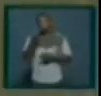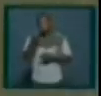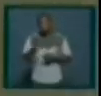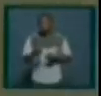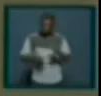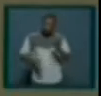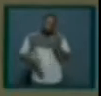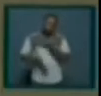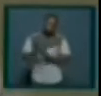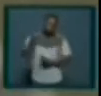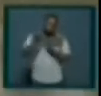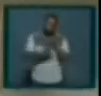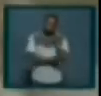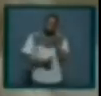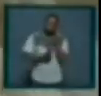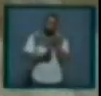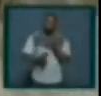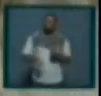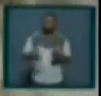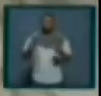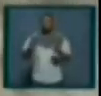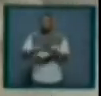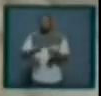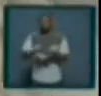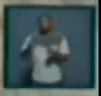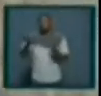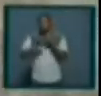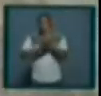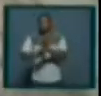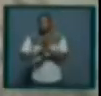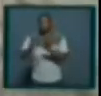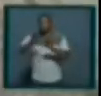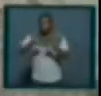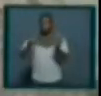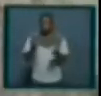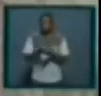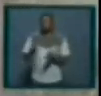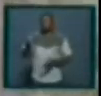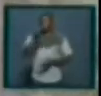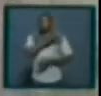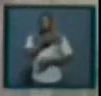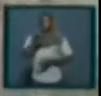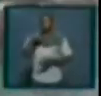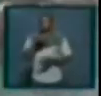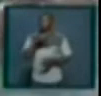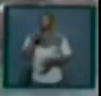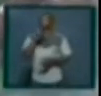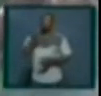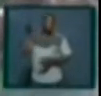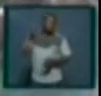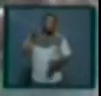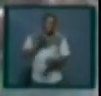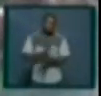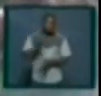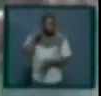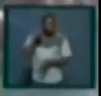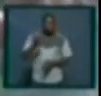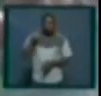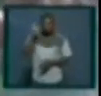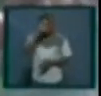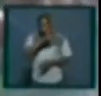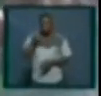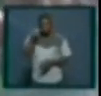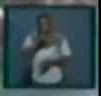cas de la famille Ouédraogo. Elle était prête à débourser plus de 22 millions de francs CFA